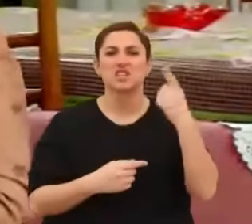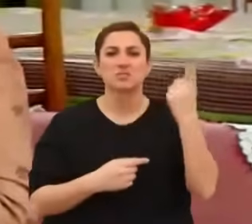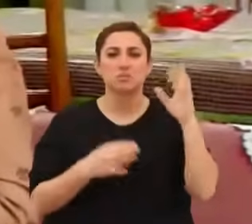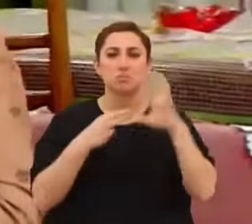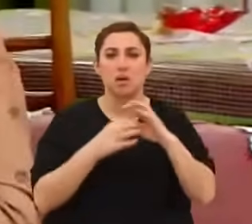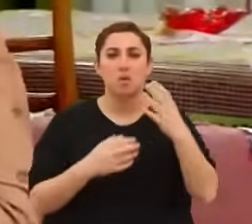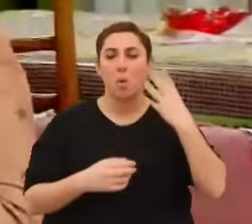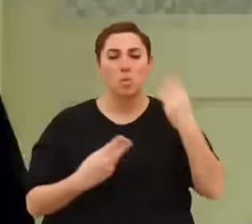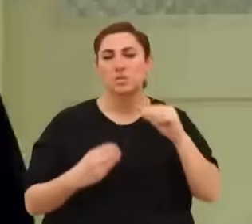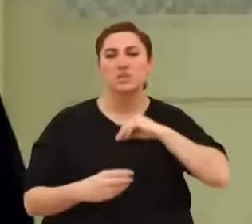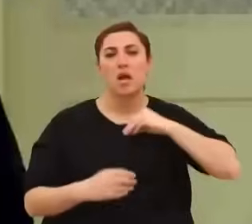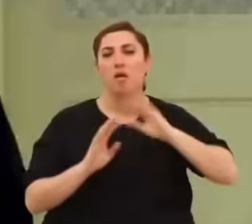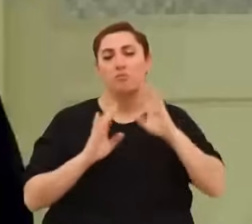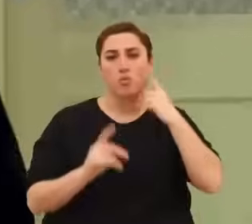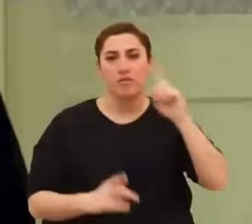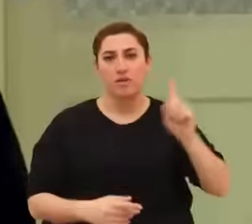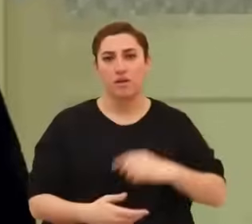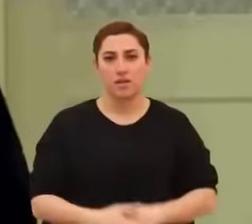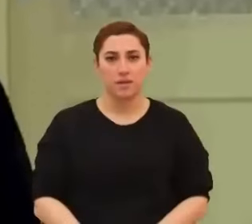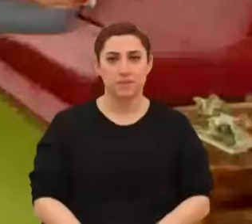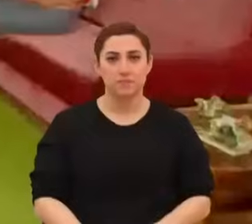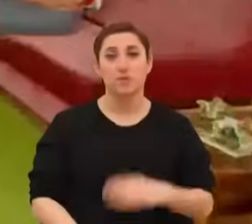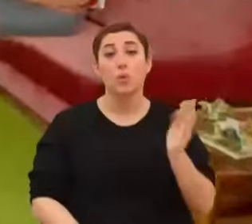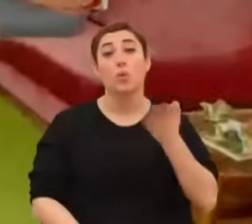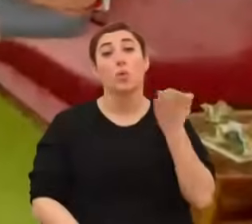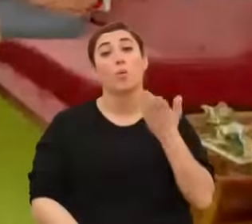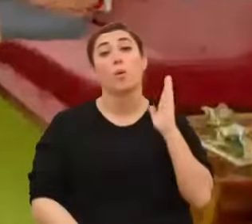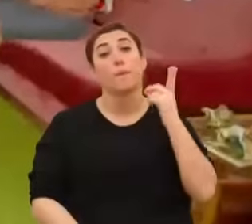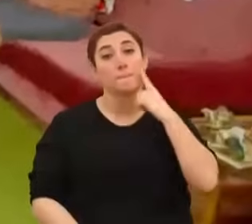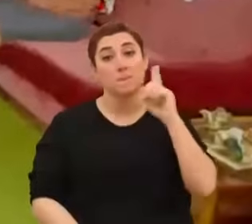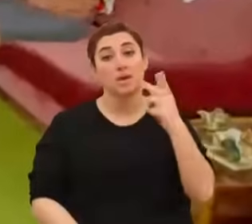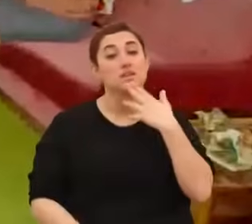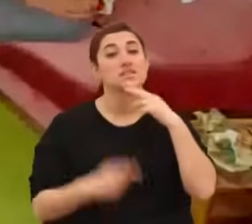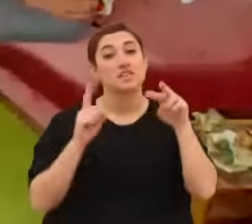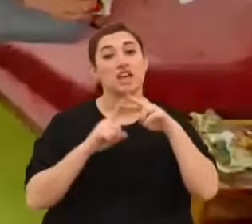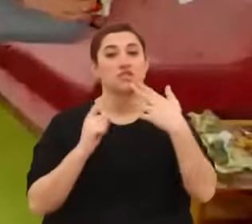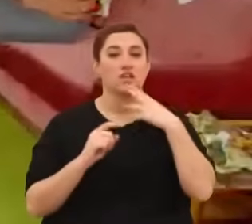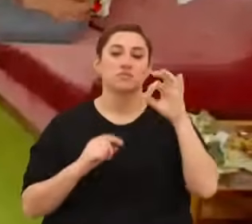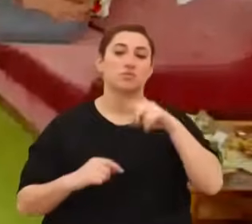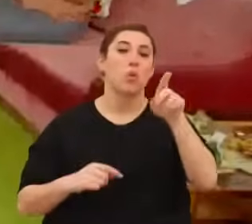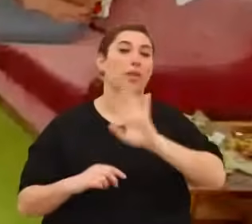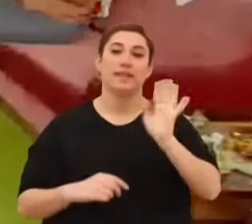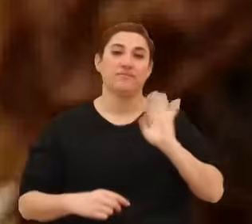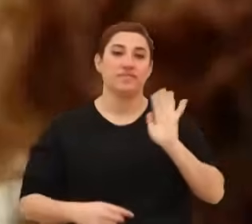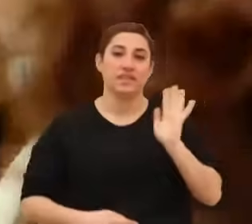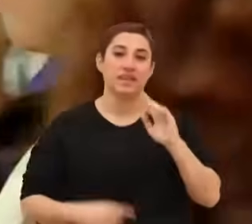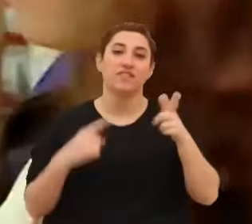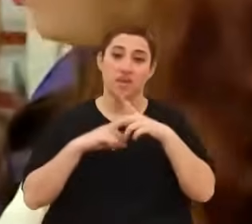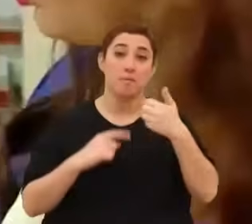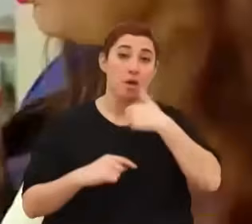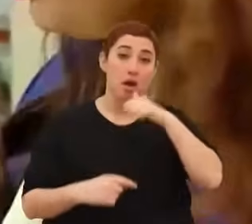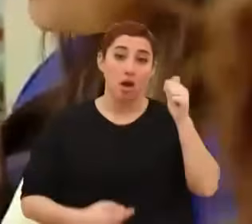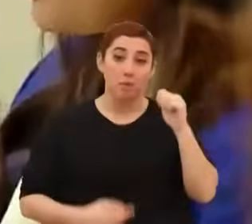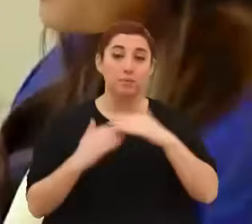hiç ilgisi olduğunu sanmıyorum vallahi. Aa, bak kız Necla Hanım şimdi o öyle değil. Fehmi